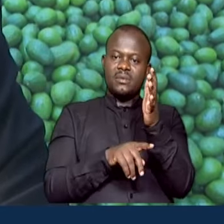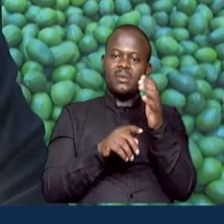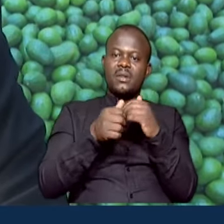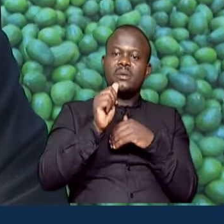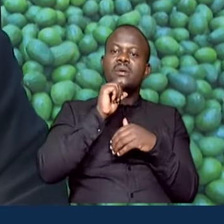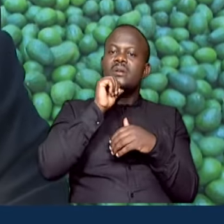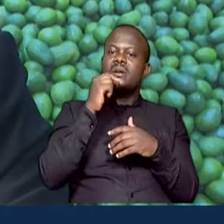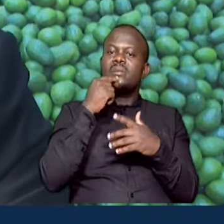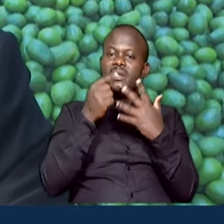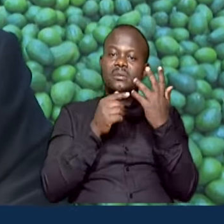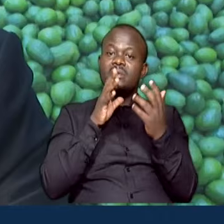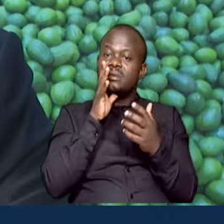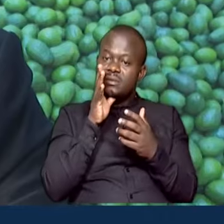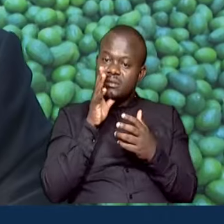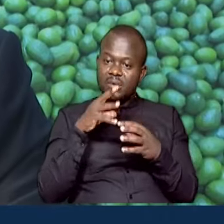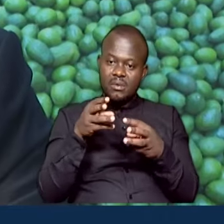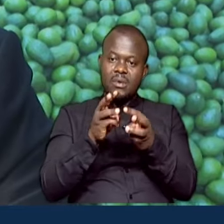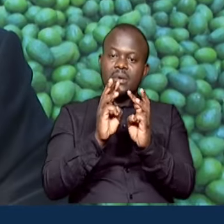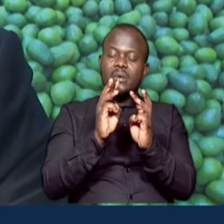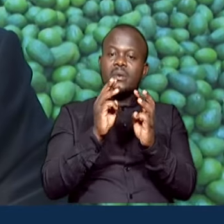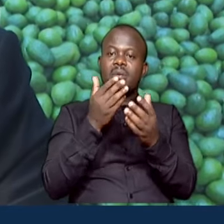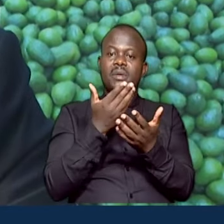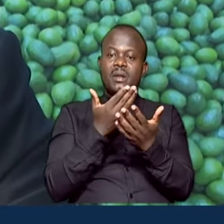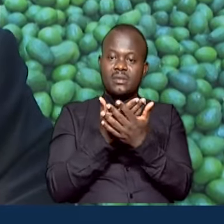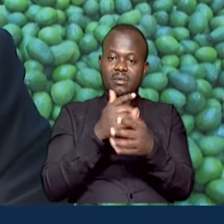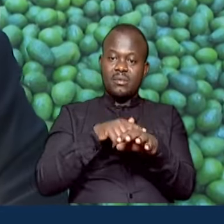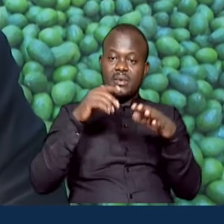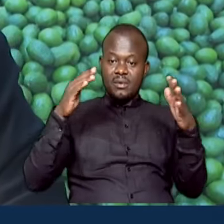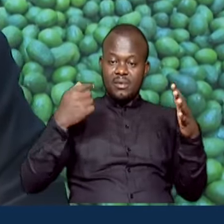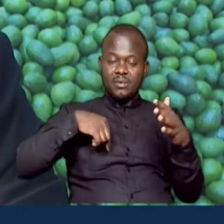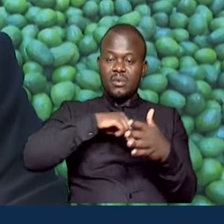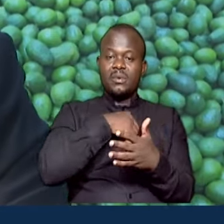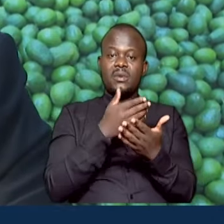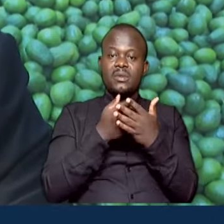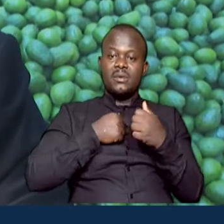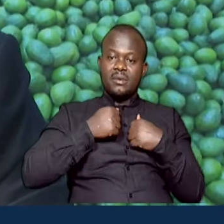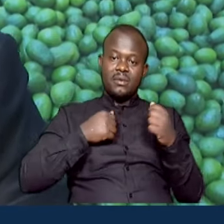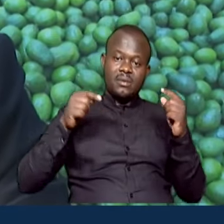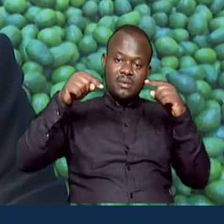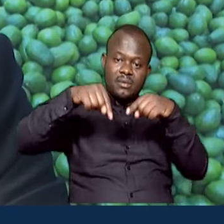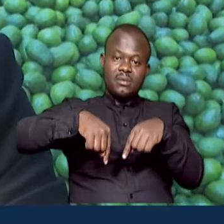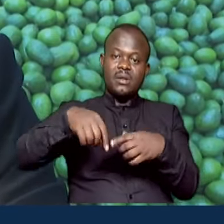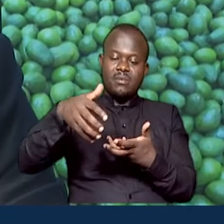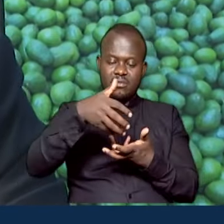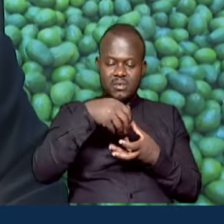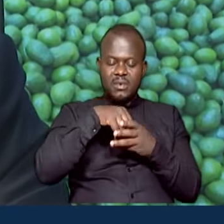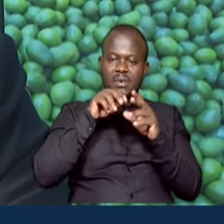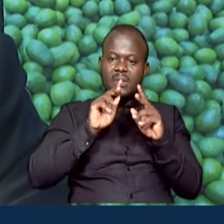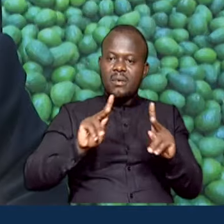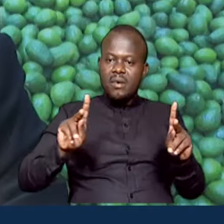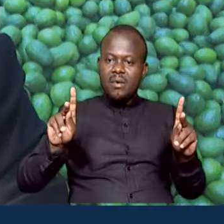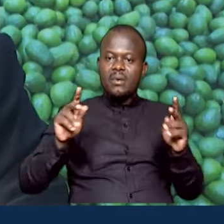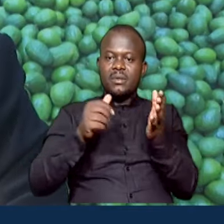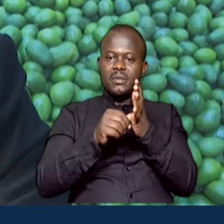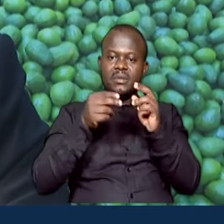umuntu yatindaho ku buryo byafata umwanya munini. Tudusaba Abanyarwanda kuza hano bakaza guhaha mu mahoro, nicyo kibayemo